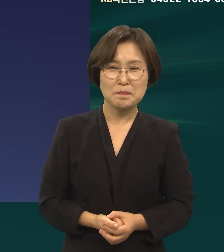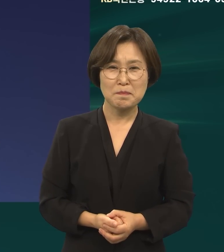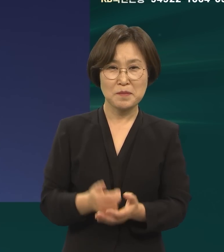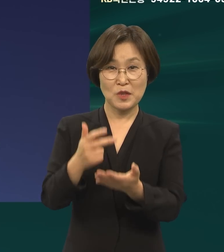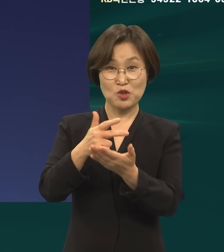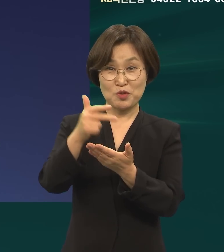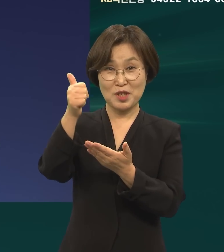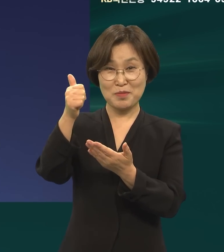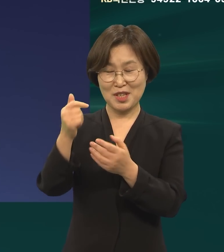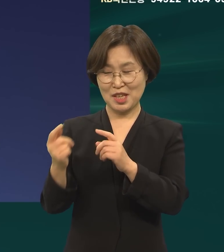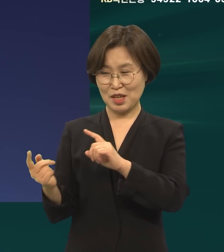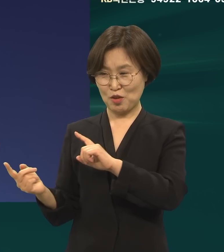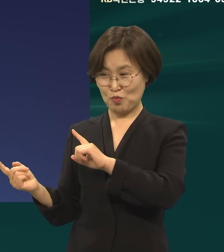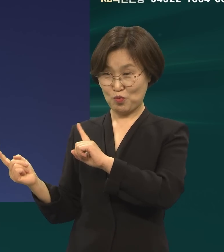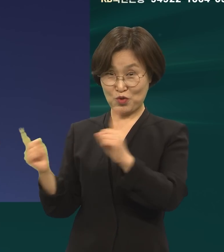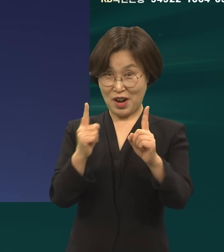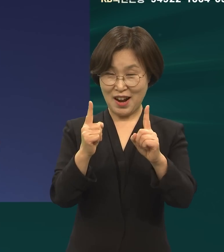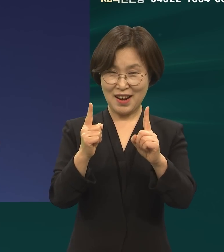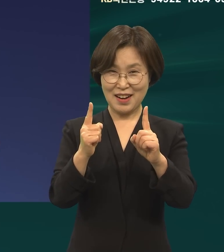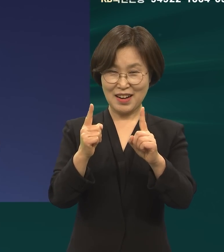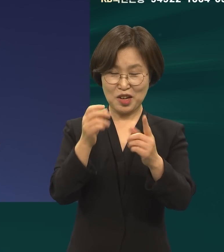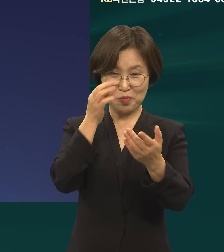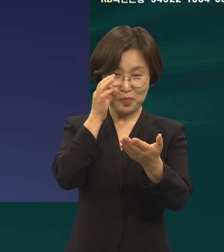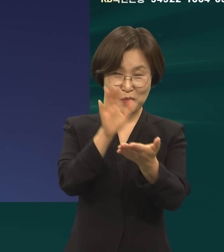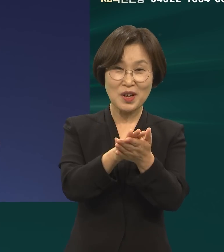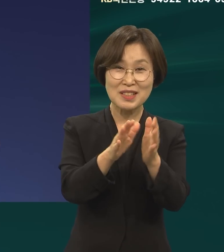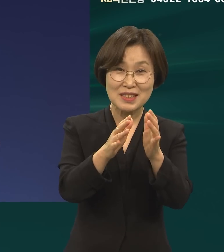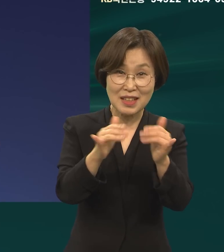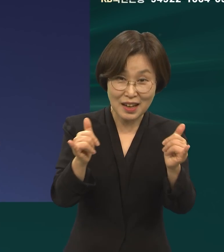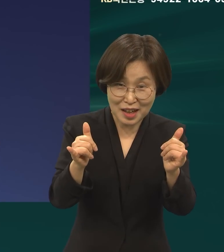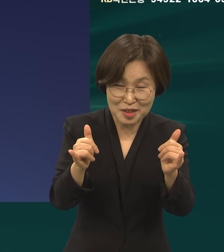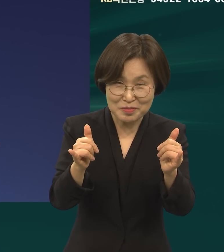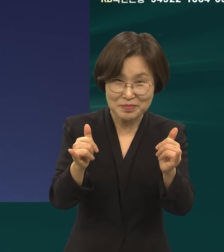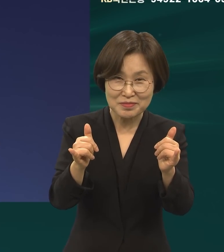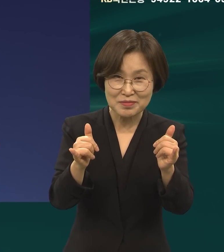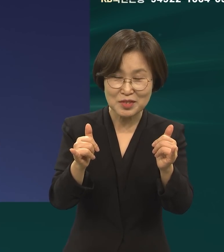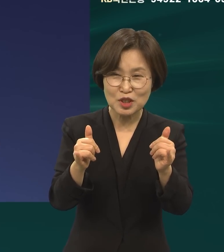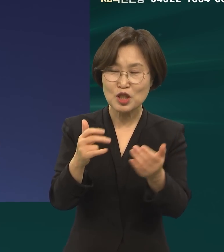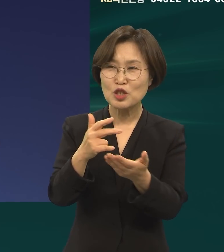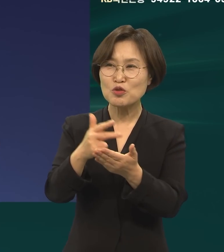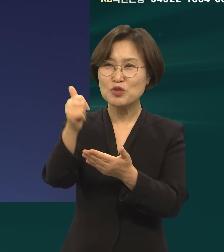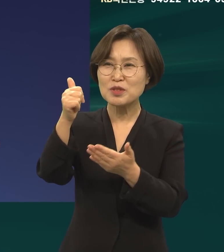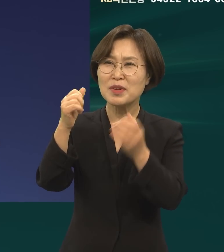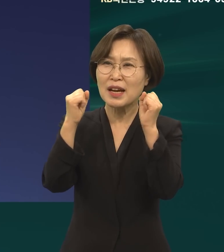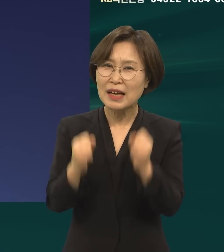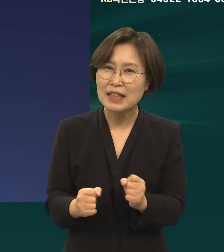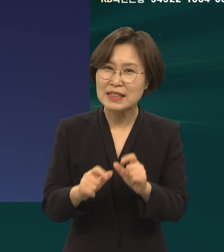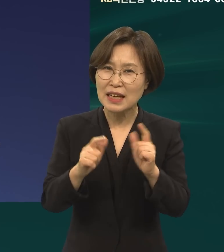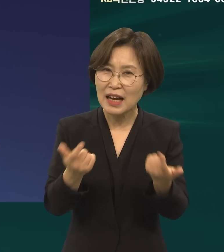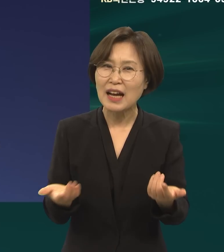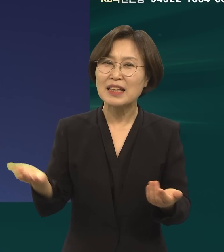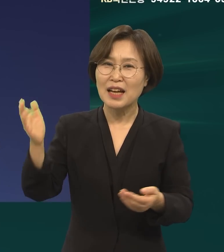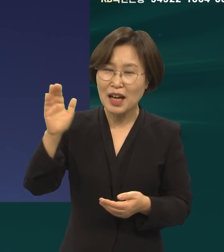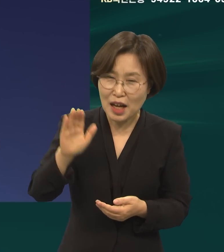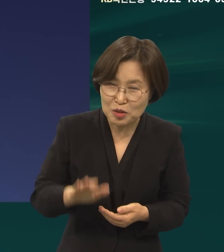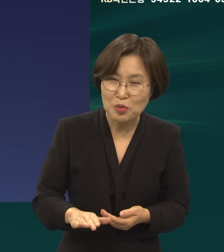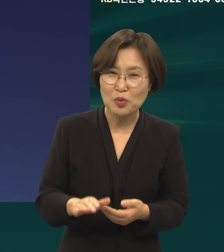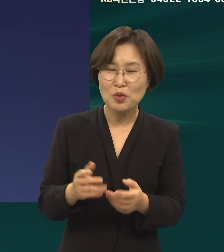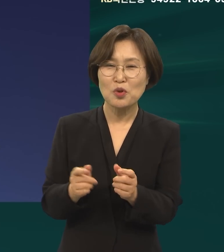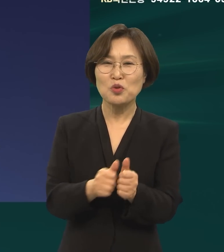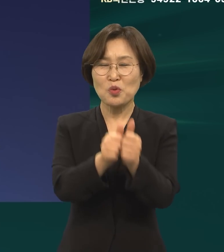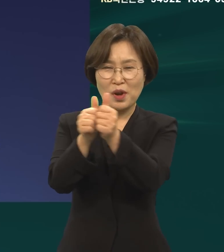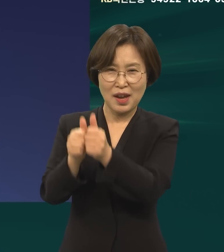주님이 부활하셨다는 건 본 사람은 그분이 안 계셔도 동행하심을 합니다. 아멘.